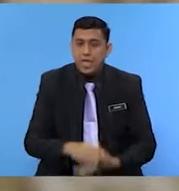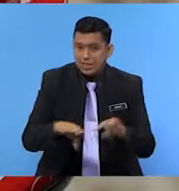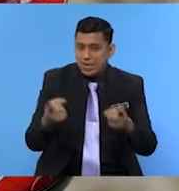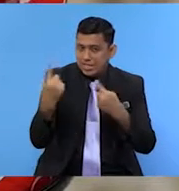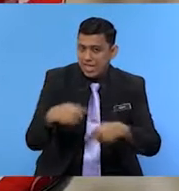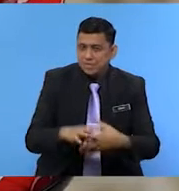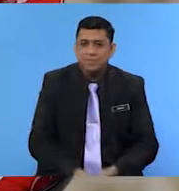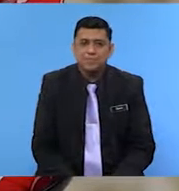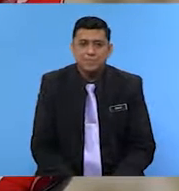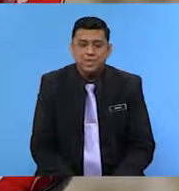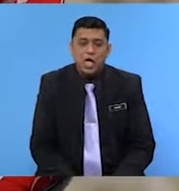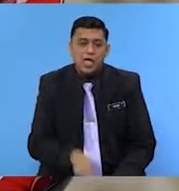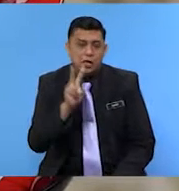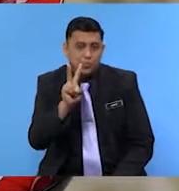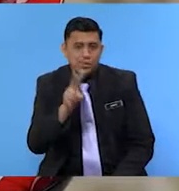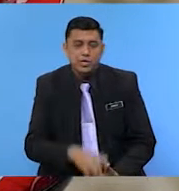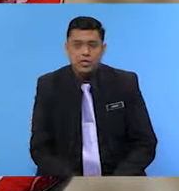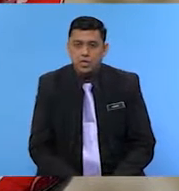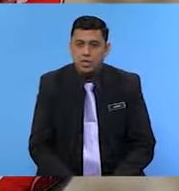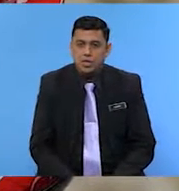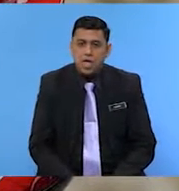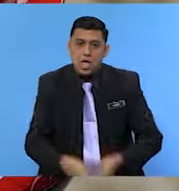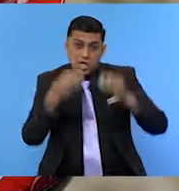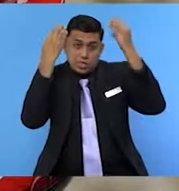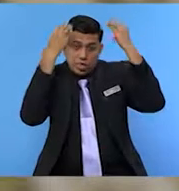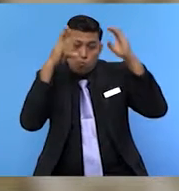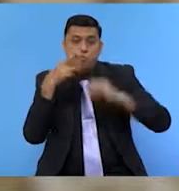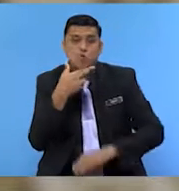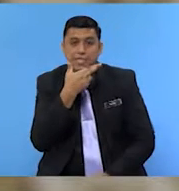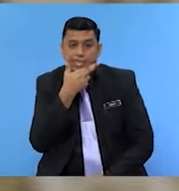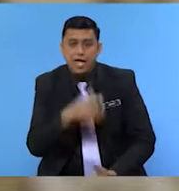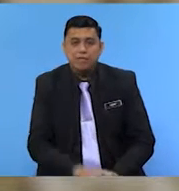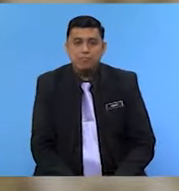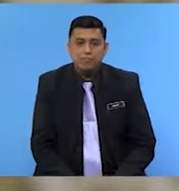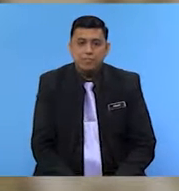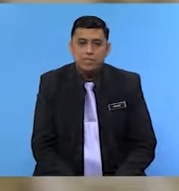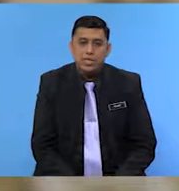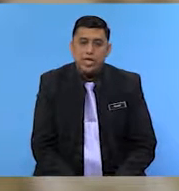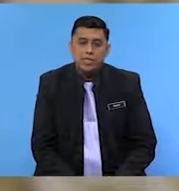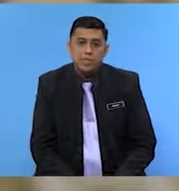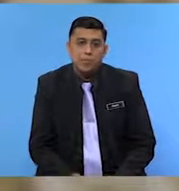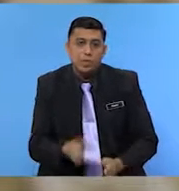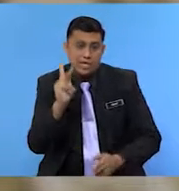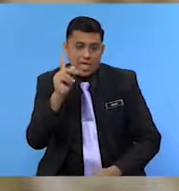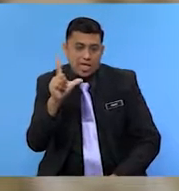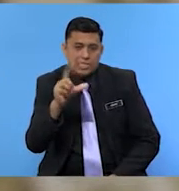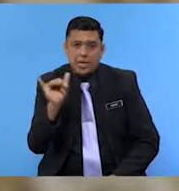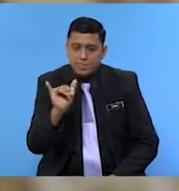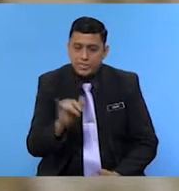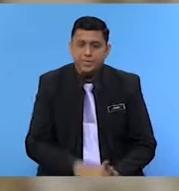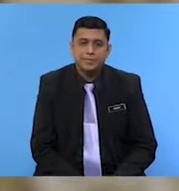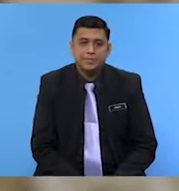kasih. Dan ahli panel kita yang kedua, Cikgu Roslinda binti Razali dari Kolej Tingkatan 6 Putrajaya Kuala Lumpur. Cikgu selamat